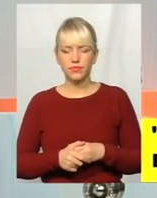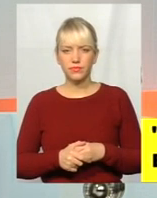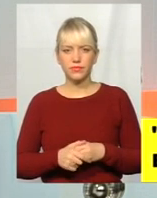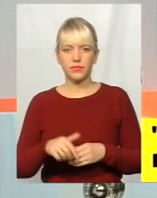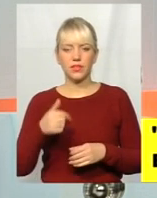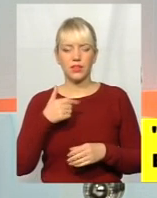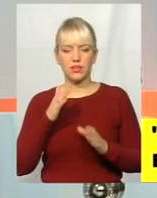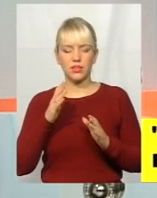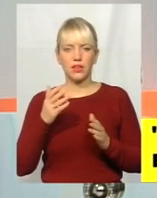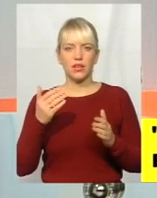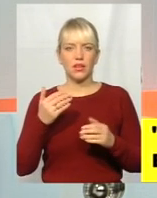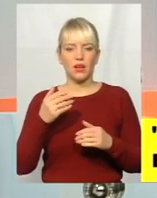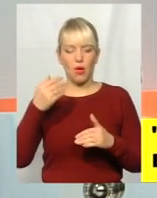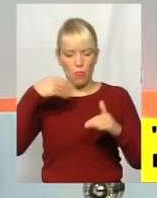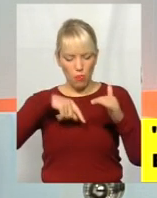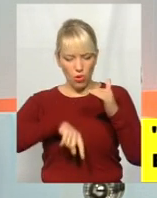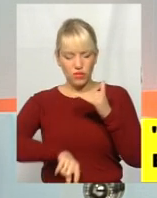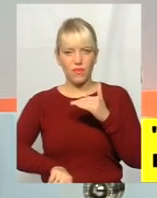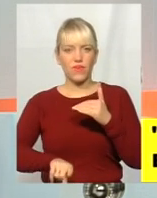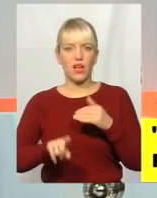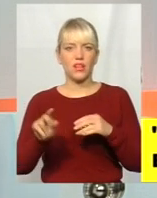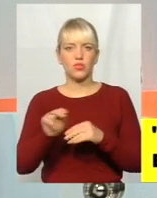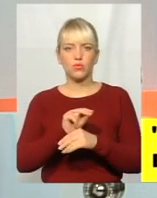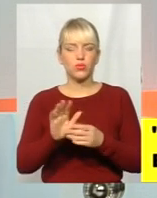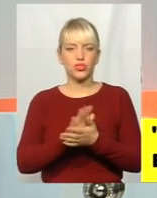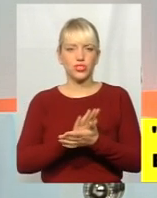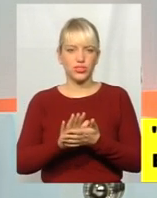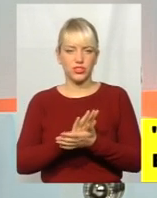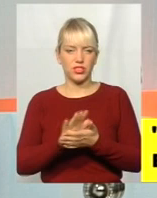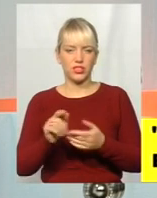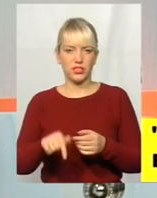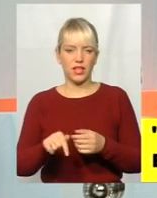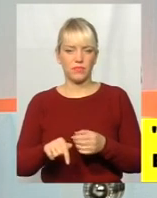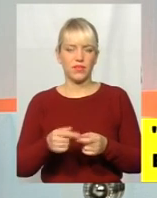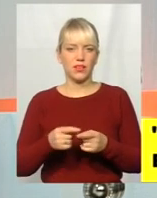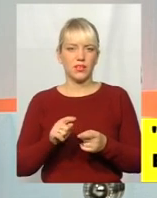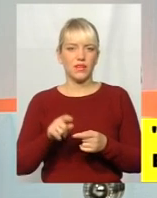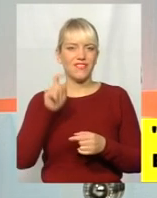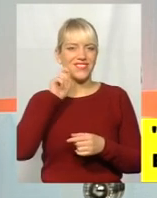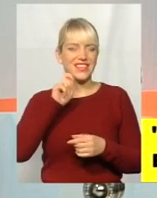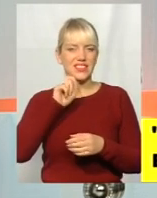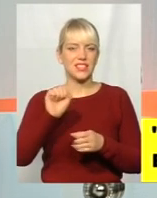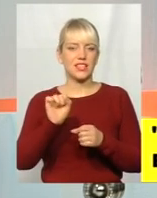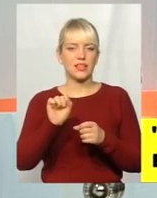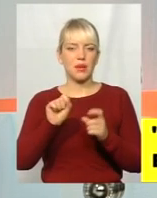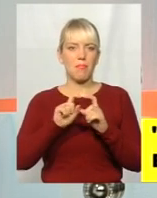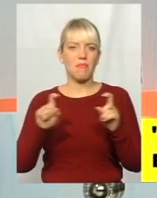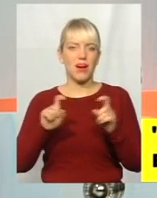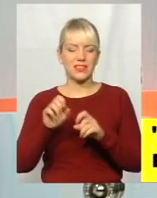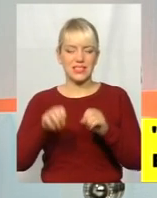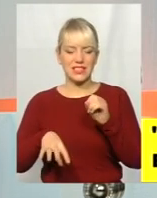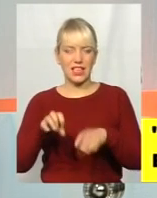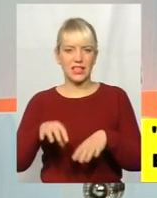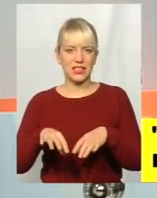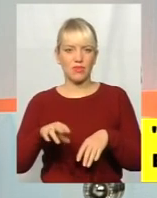перейдуть люди і зроблять ремонт у подвалі. Почалися, що тут Вінницький магазин вже закинув все по